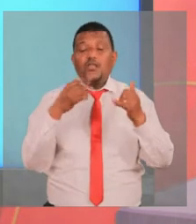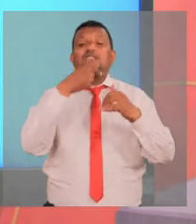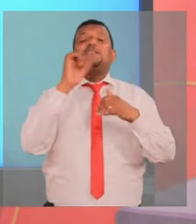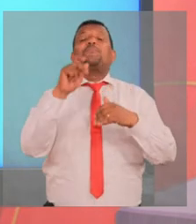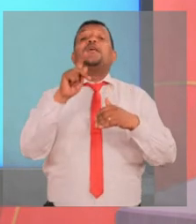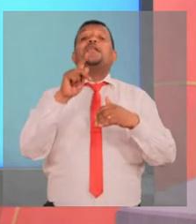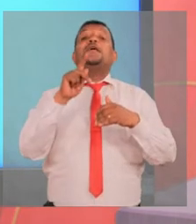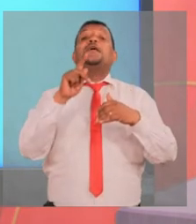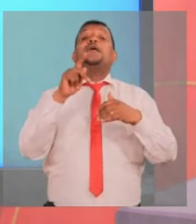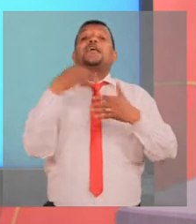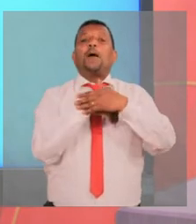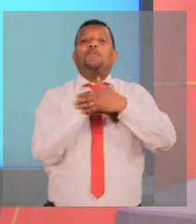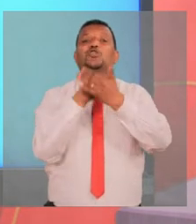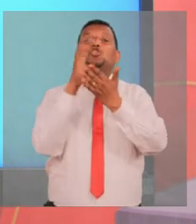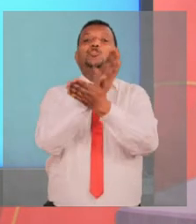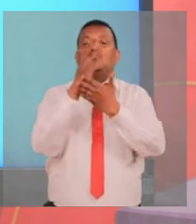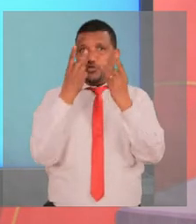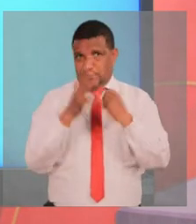सब्सक्राइब